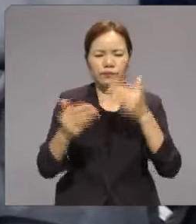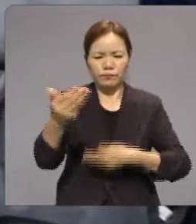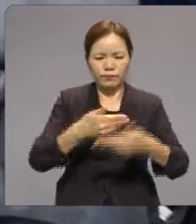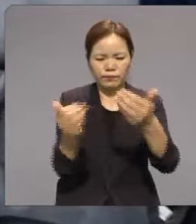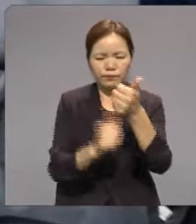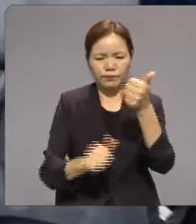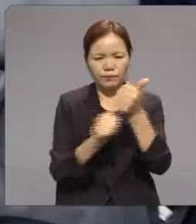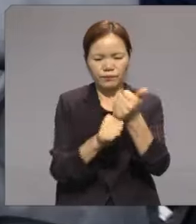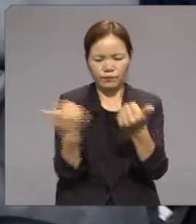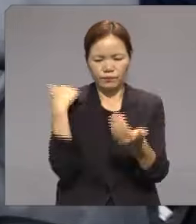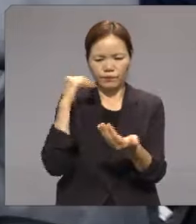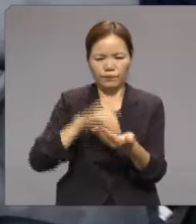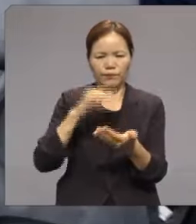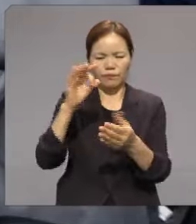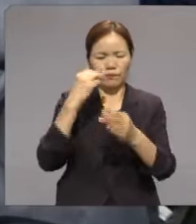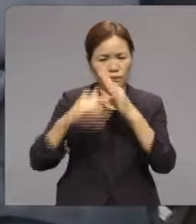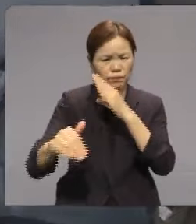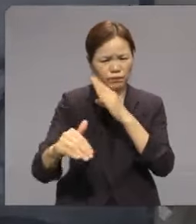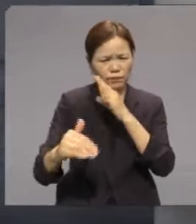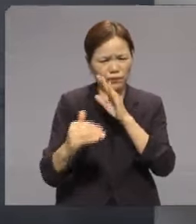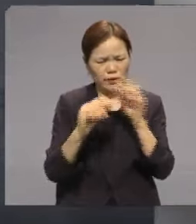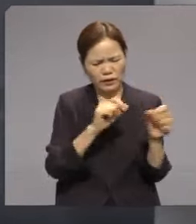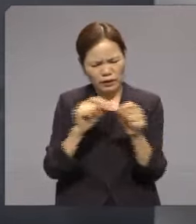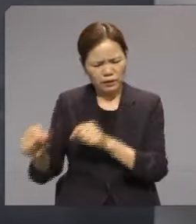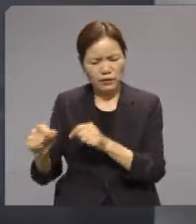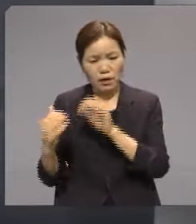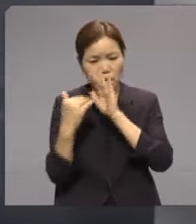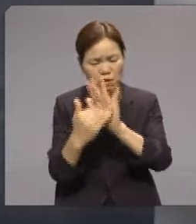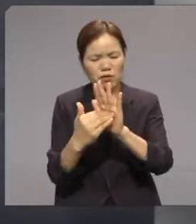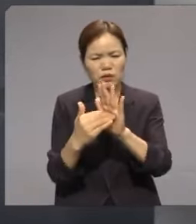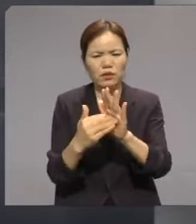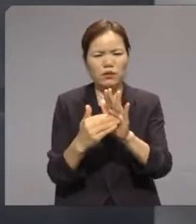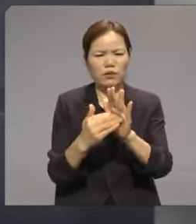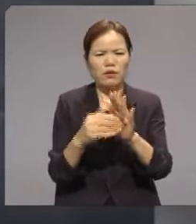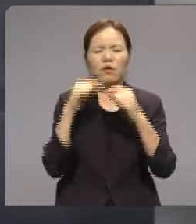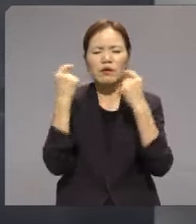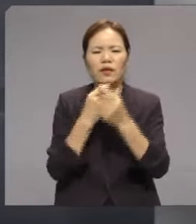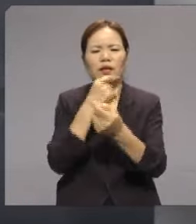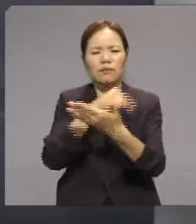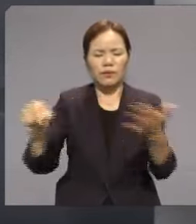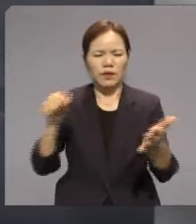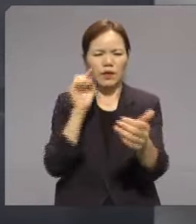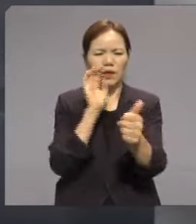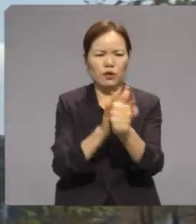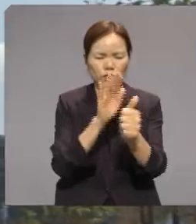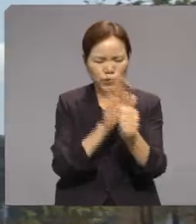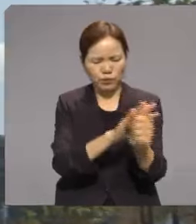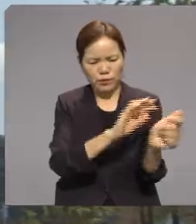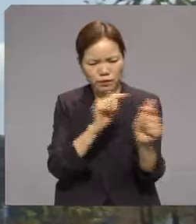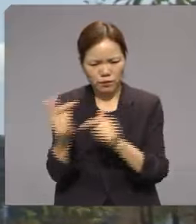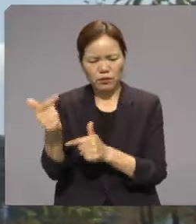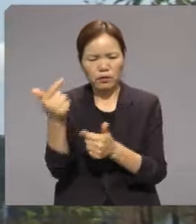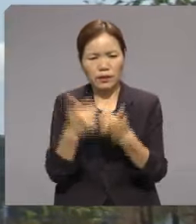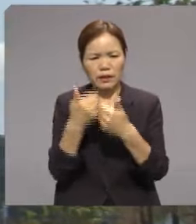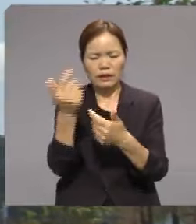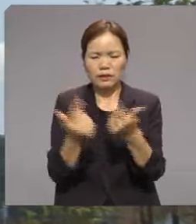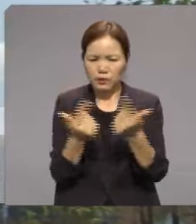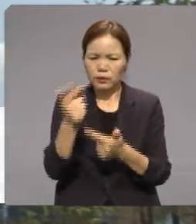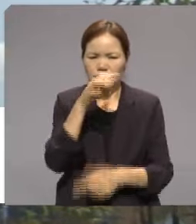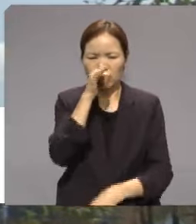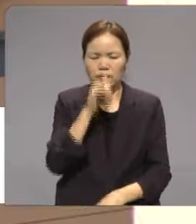공정거래위원회는 환불 지연과 거절 등으로 인한 소비자 피해 구제와 분쟁 조정 지원에 나섭니다.